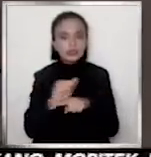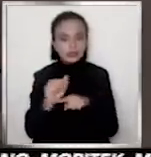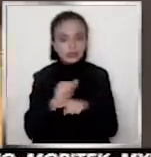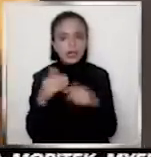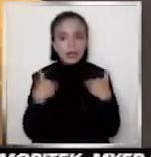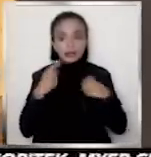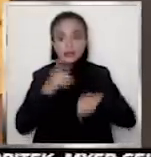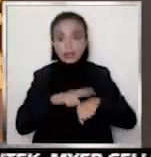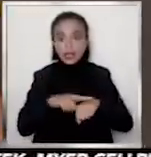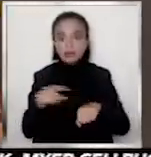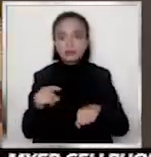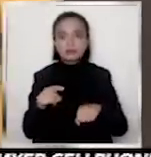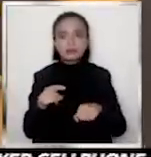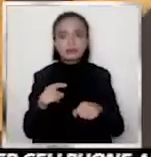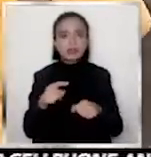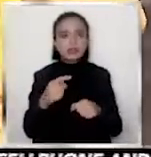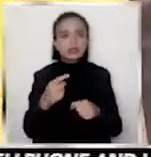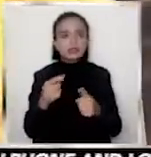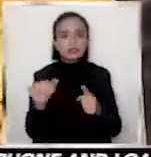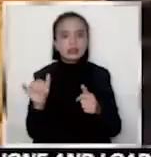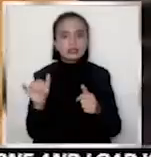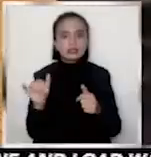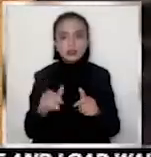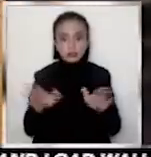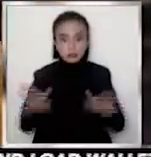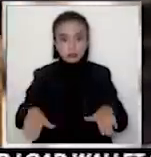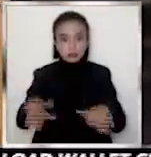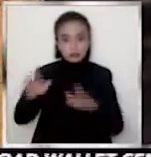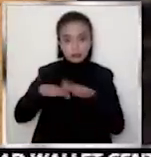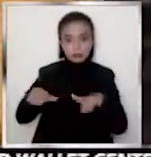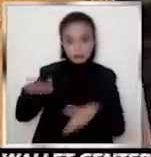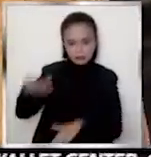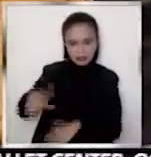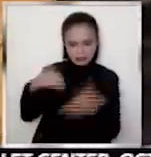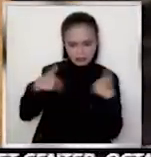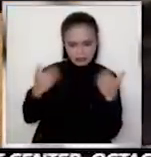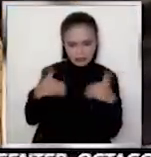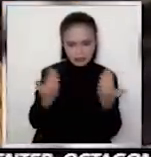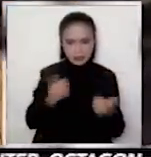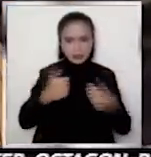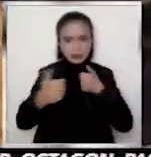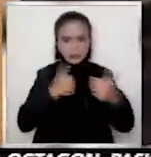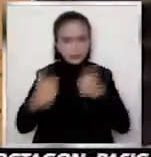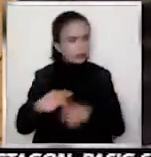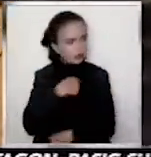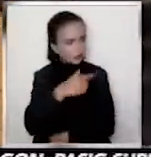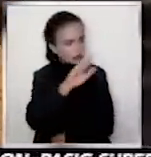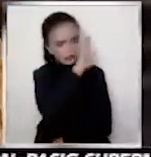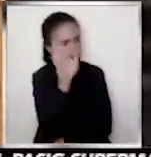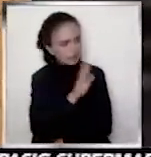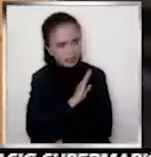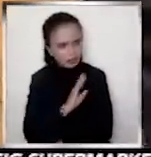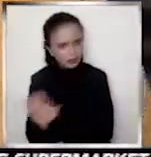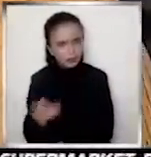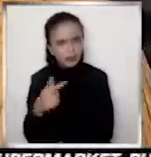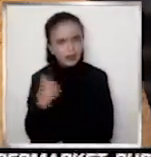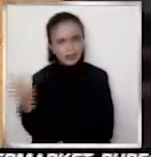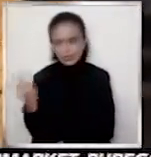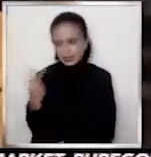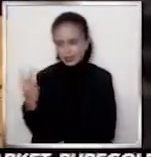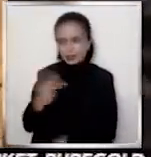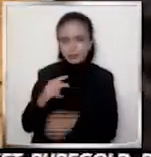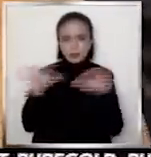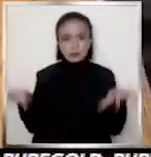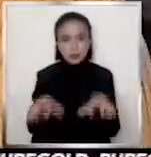sila nag-compete locally noong bata sila. Never in a million years kong may isip na magkaka-work kami